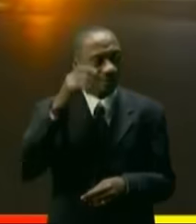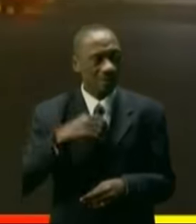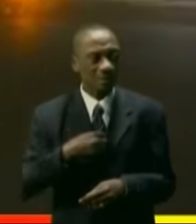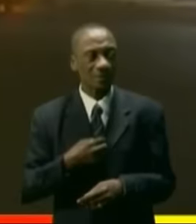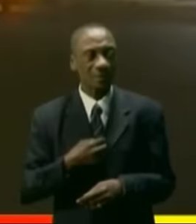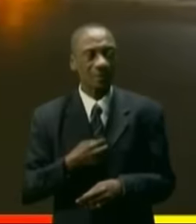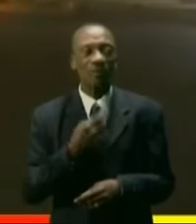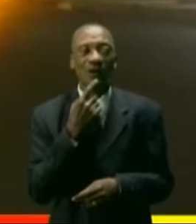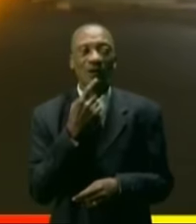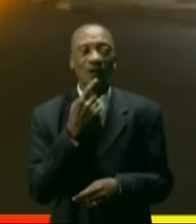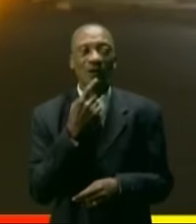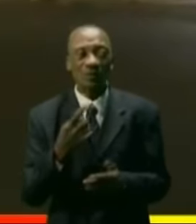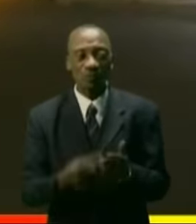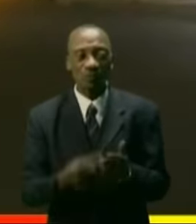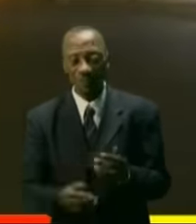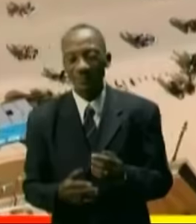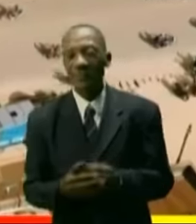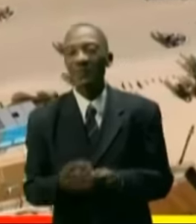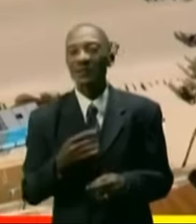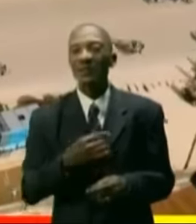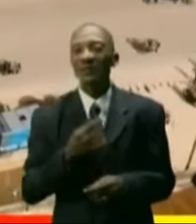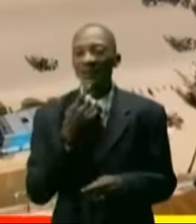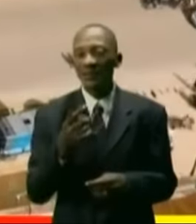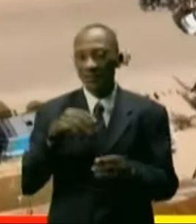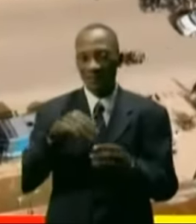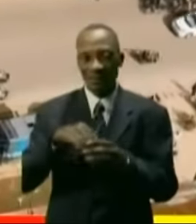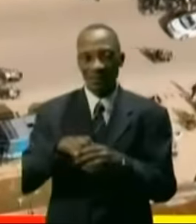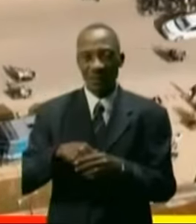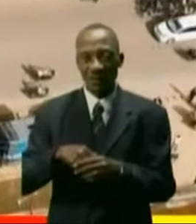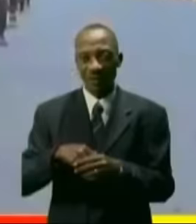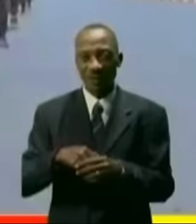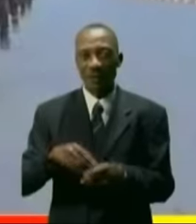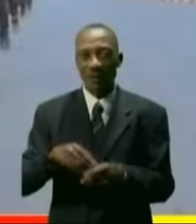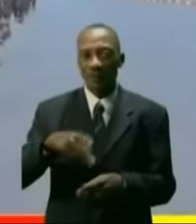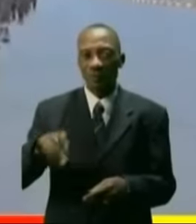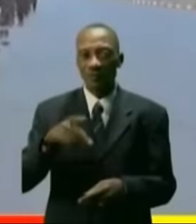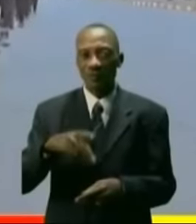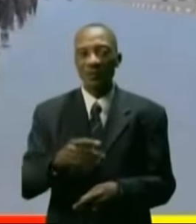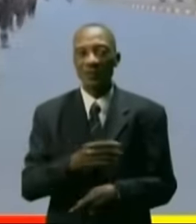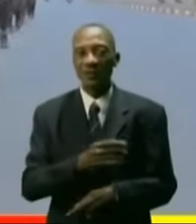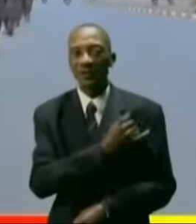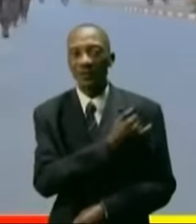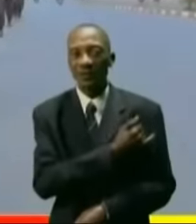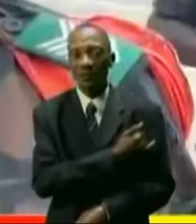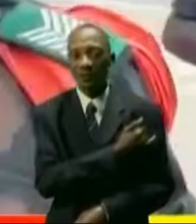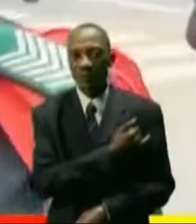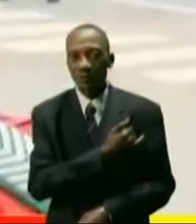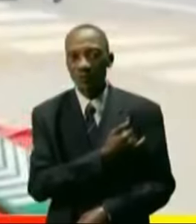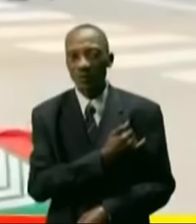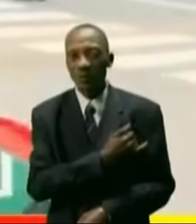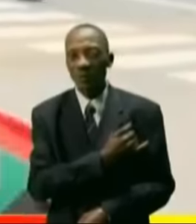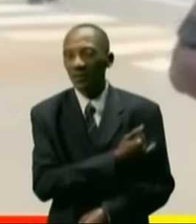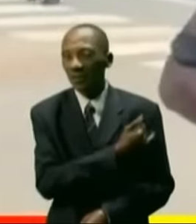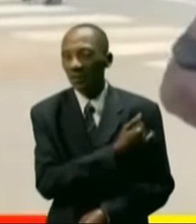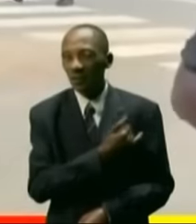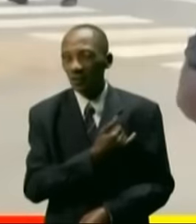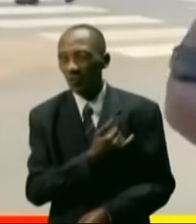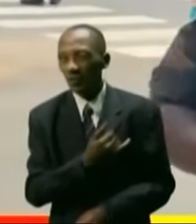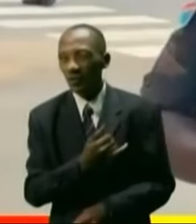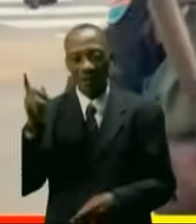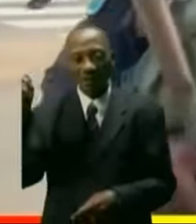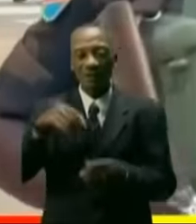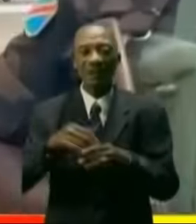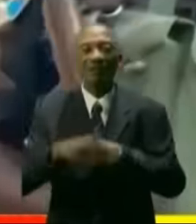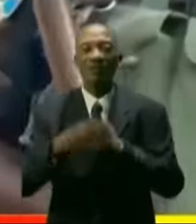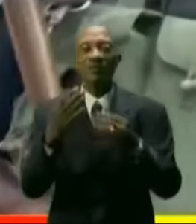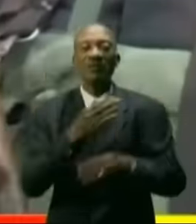population dorment et se réveille sous un climat de paix et de sécurité. Les forces armées en Ituri, sous la houlette du lieutenant-général